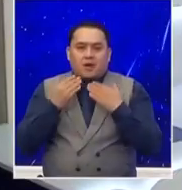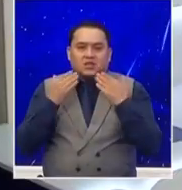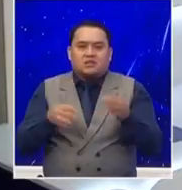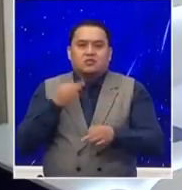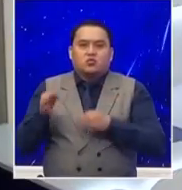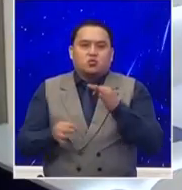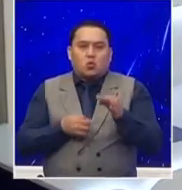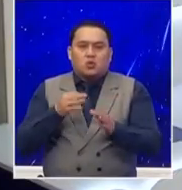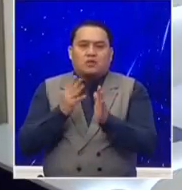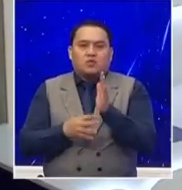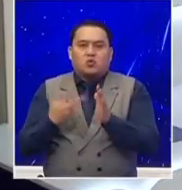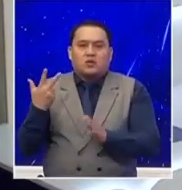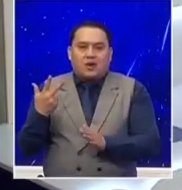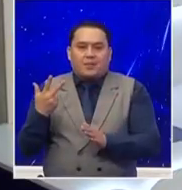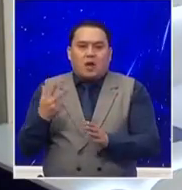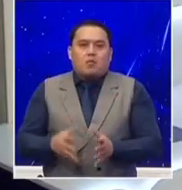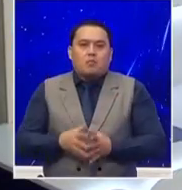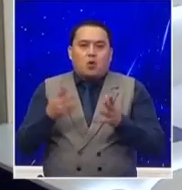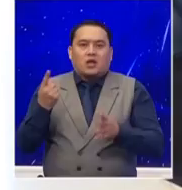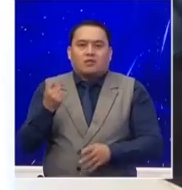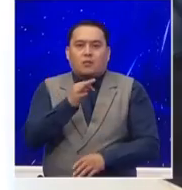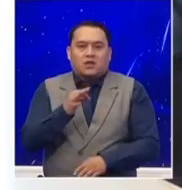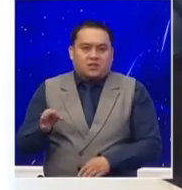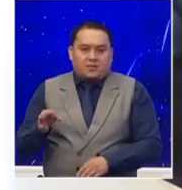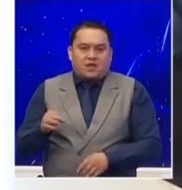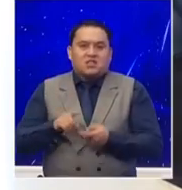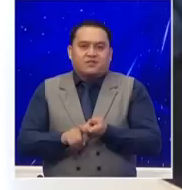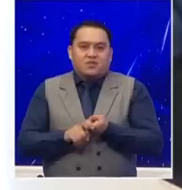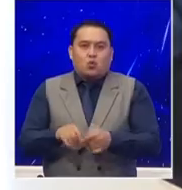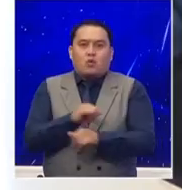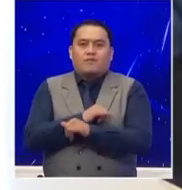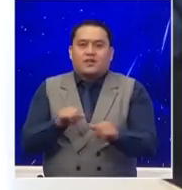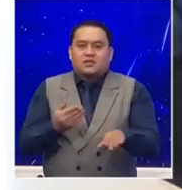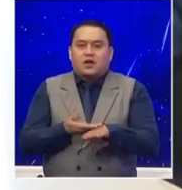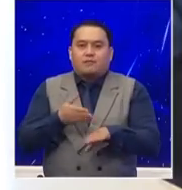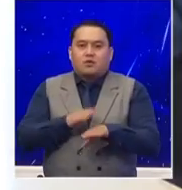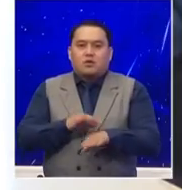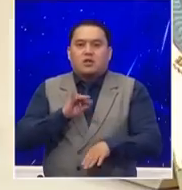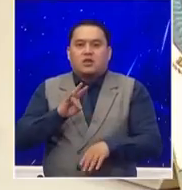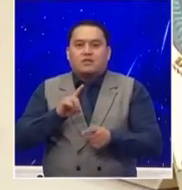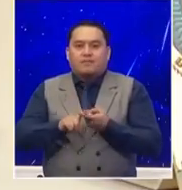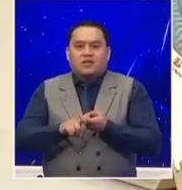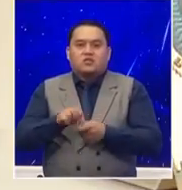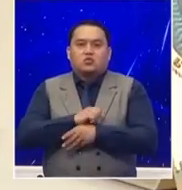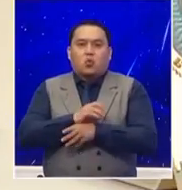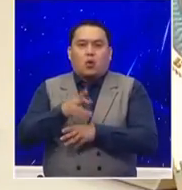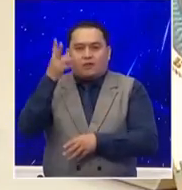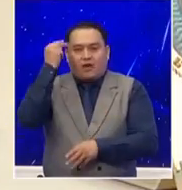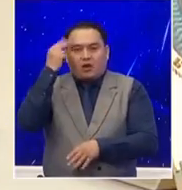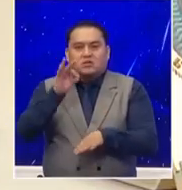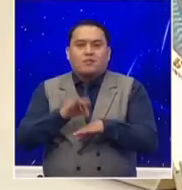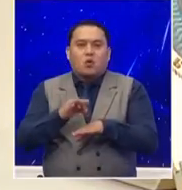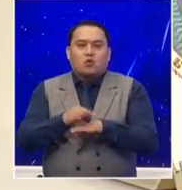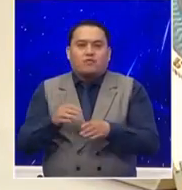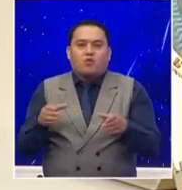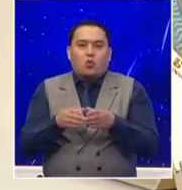сутки составил 93. Это более 1%. В связи с увеличением загруженности инфекционных стационаров количество коечного